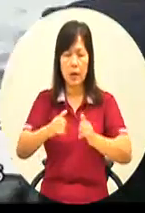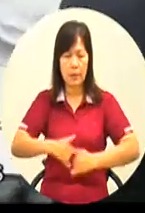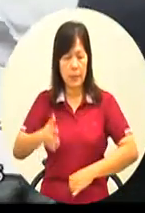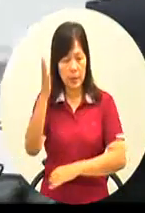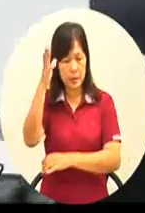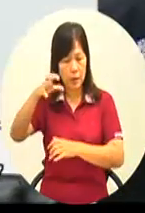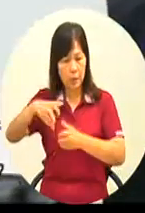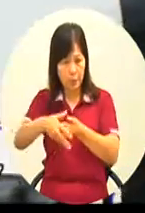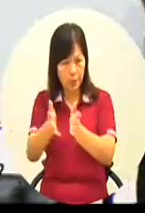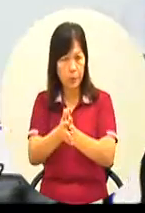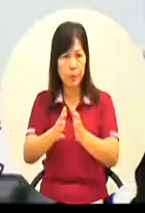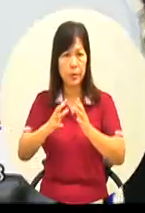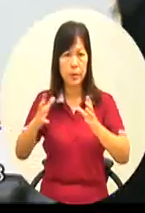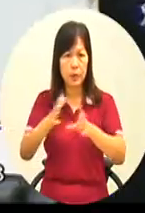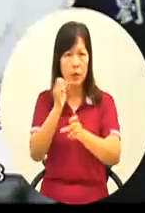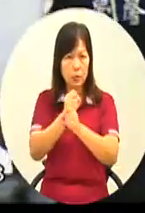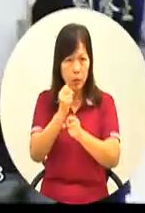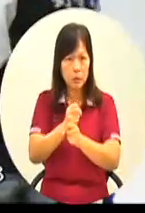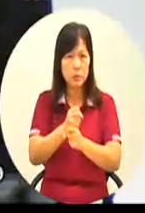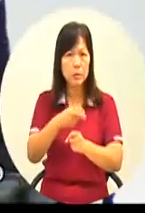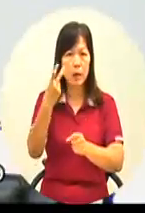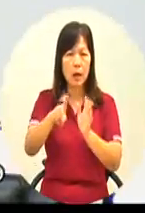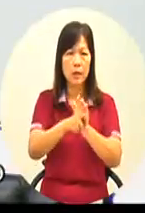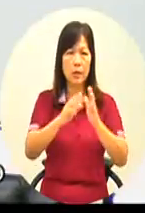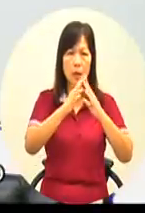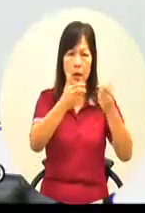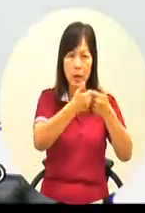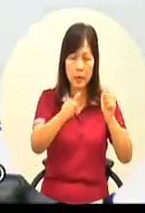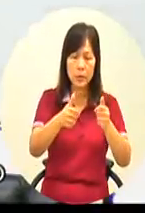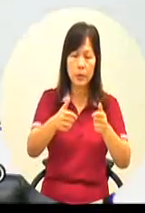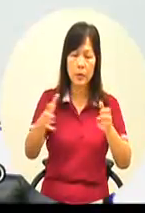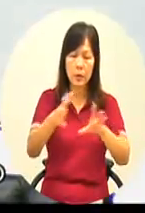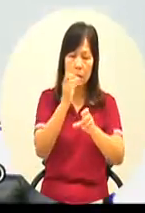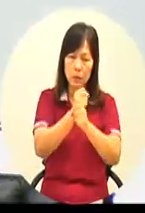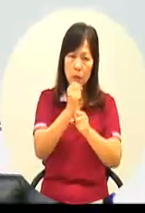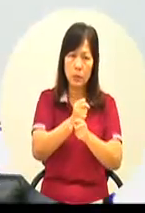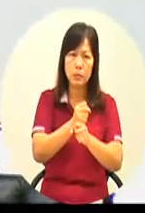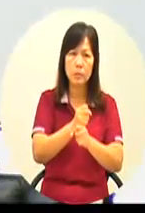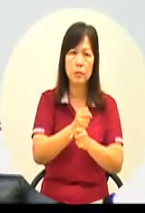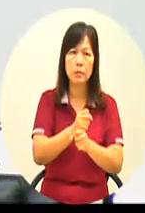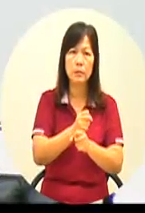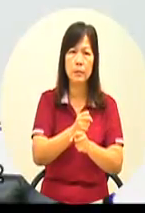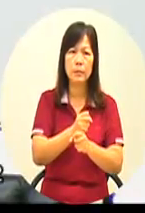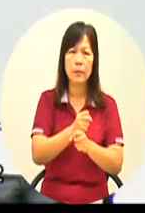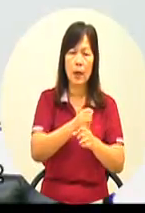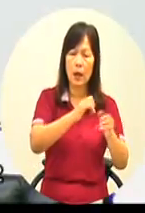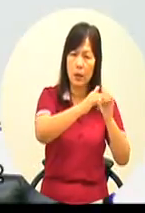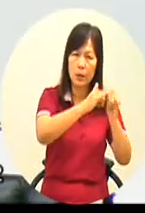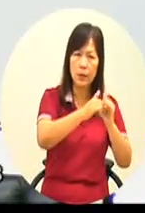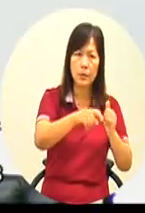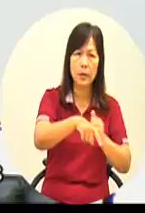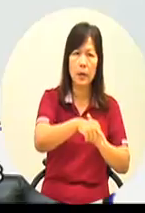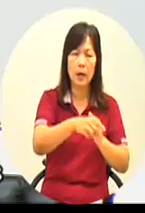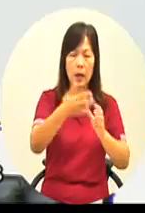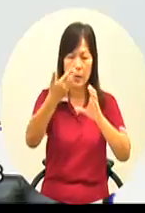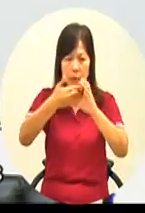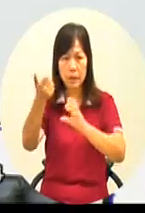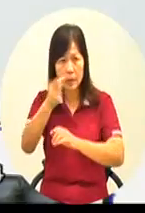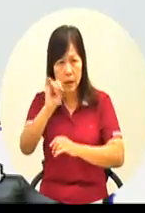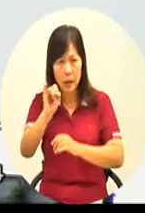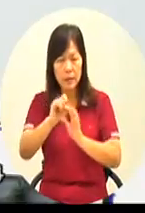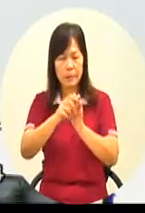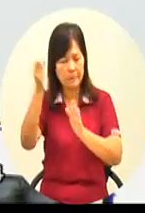的市府同仁啊，以及我们议会的同事们啊，还有我们的市民朋友、媒体记者，先大家早安